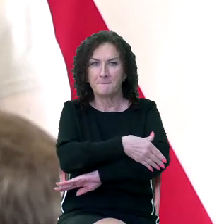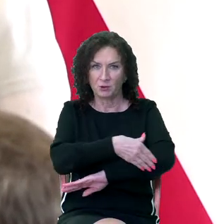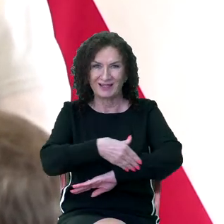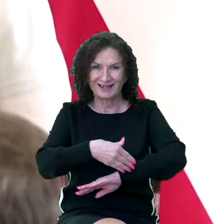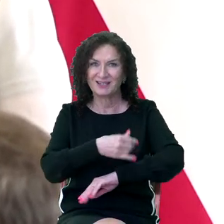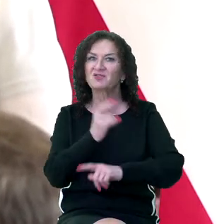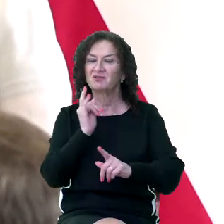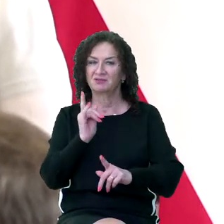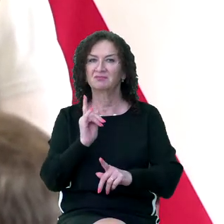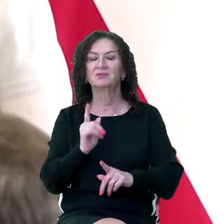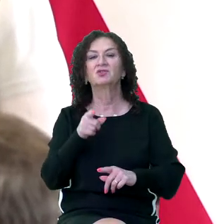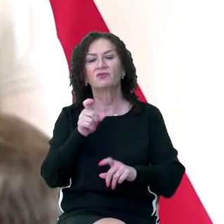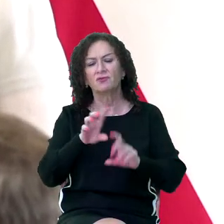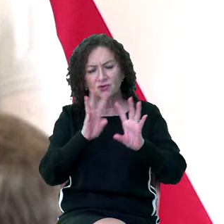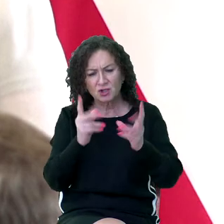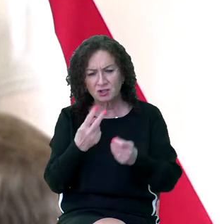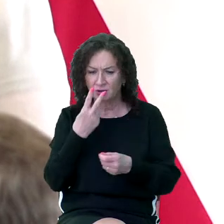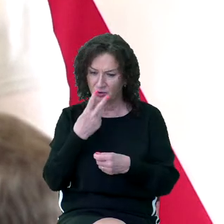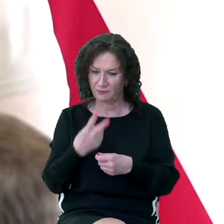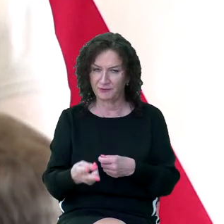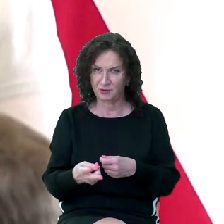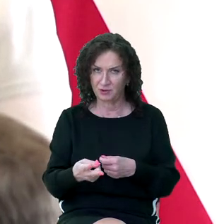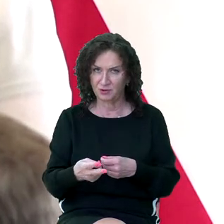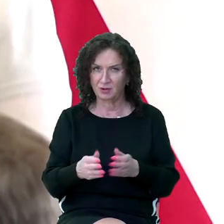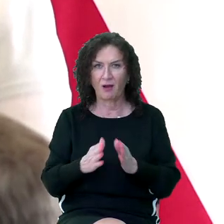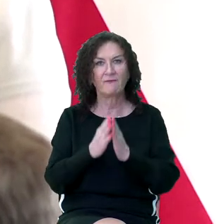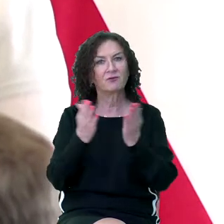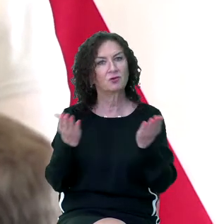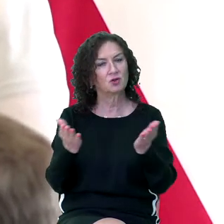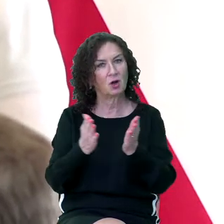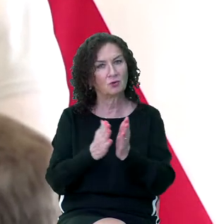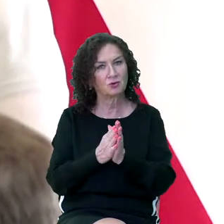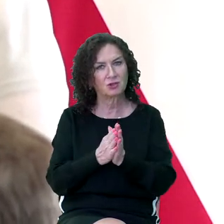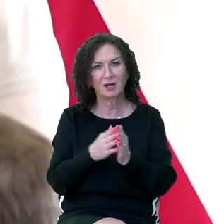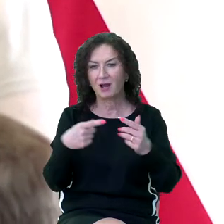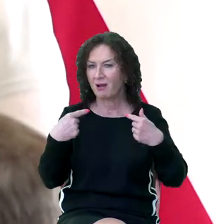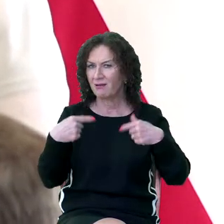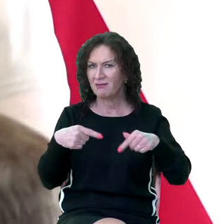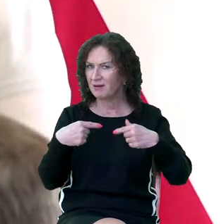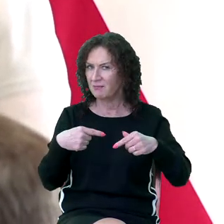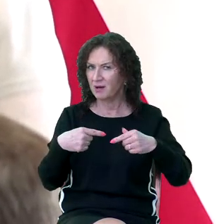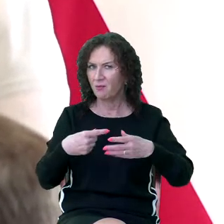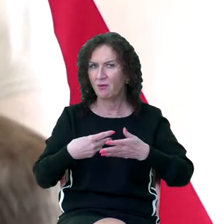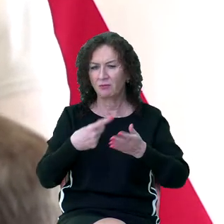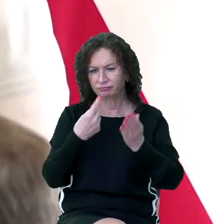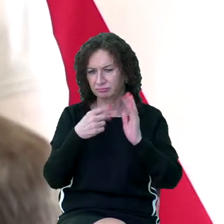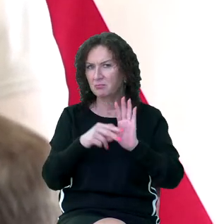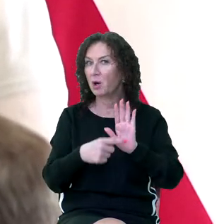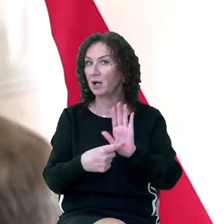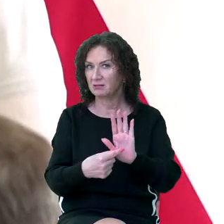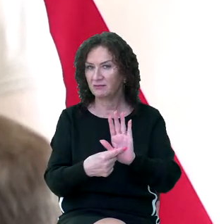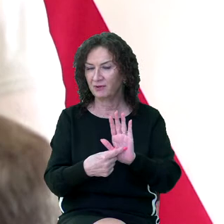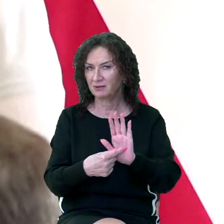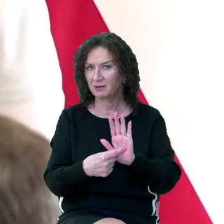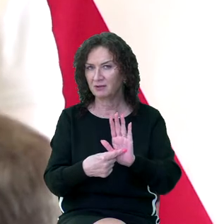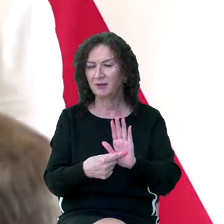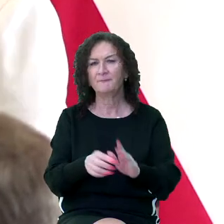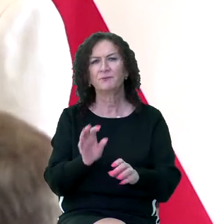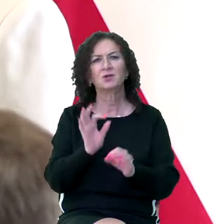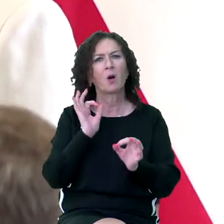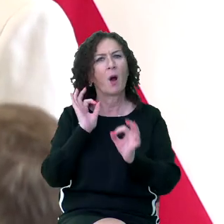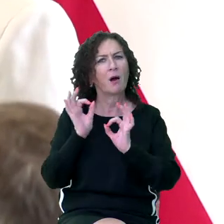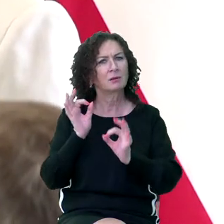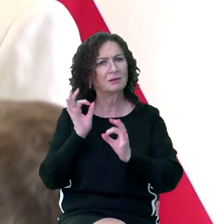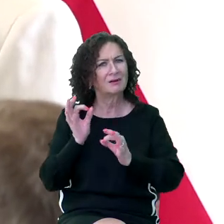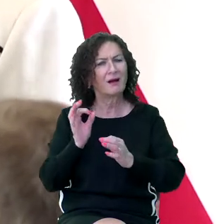widzicie w tej publikacji, w większości nie było jeszcze publikowane. To są zdjęcia unikalne, oryginalne z wielu naszych